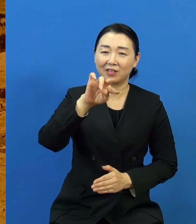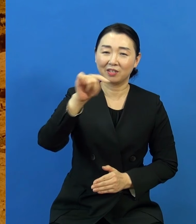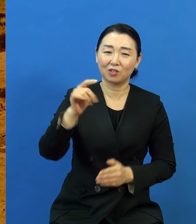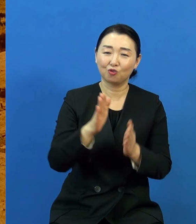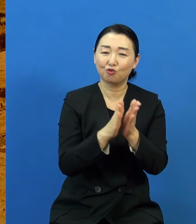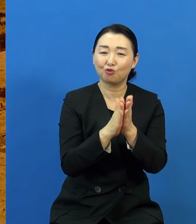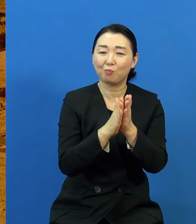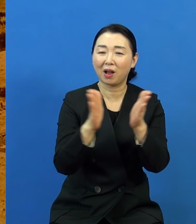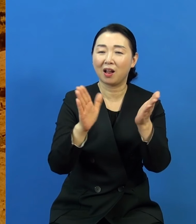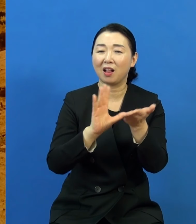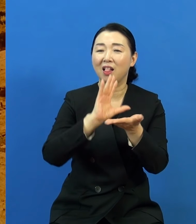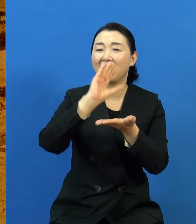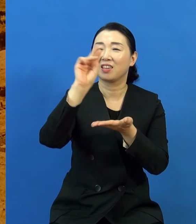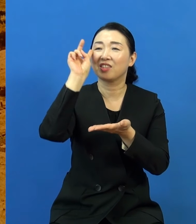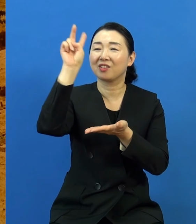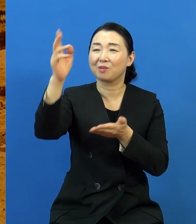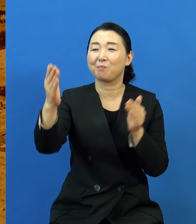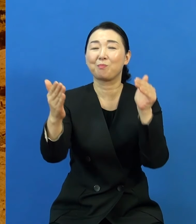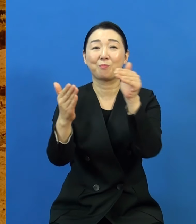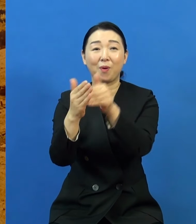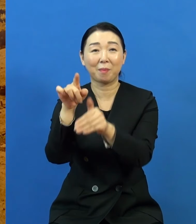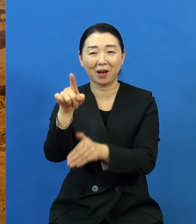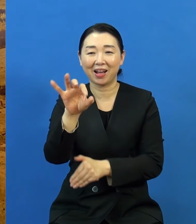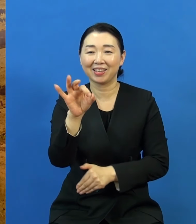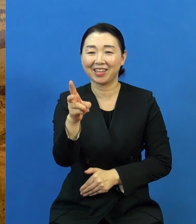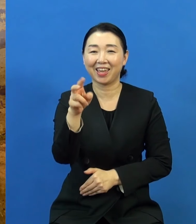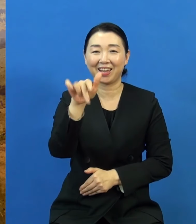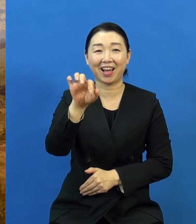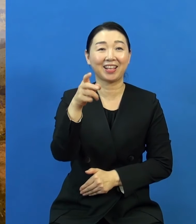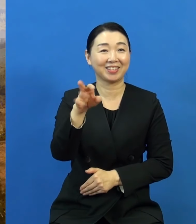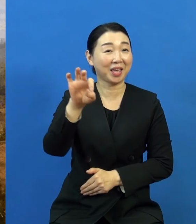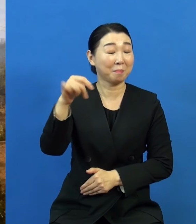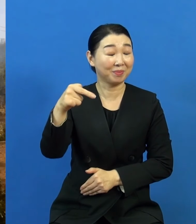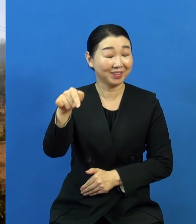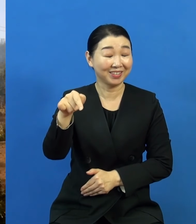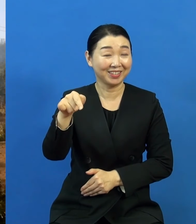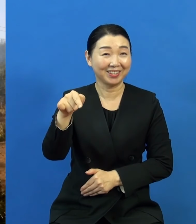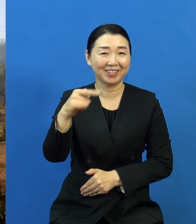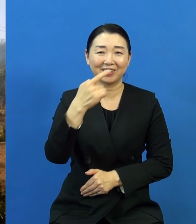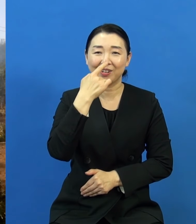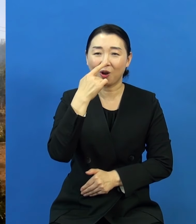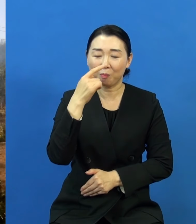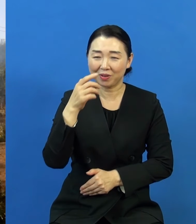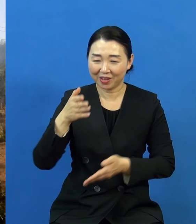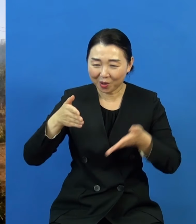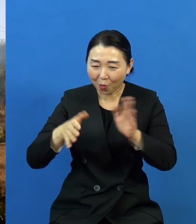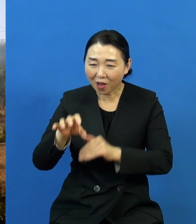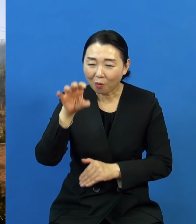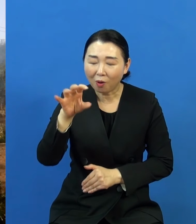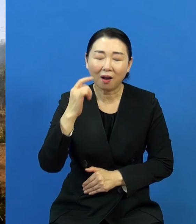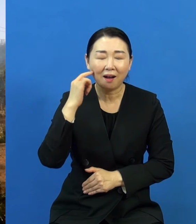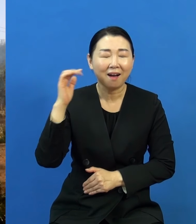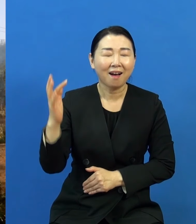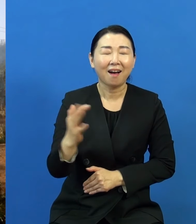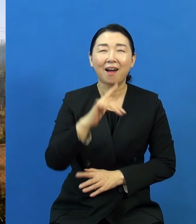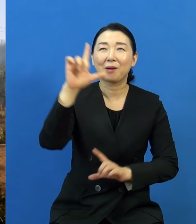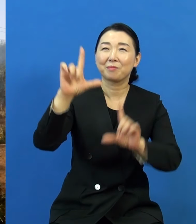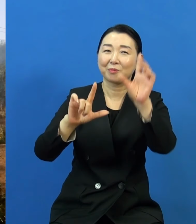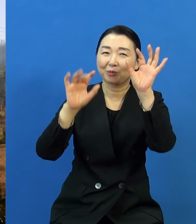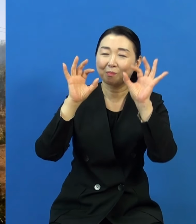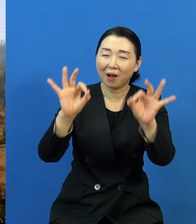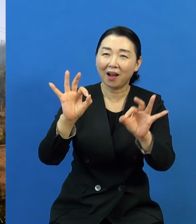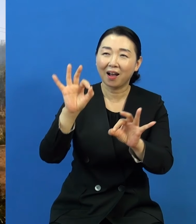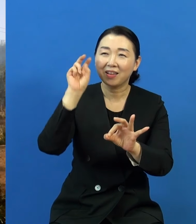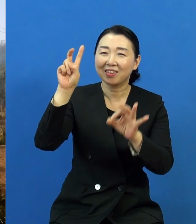걸려서 도착한 예가체프, 그 커피의 산지의 아름다운 자연 환경은 지난 이틀간의